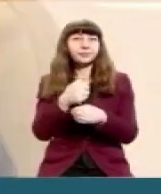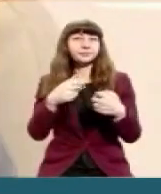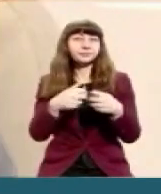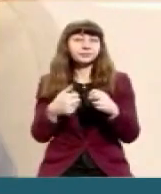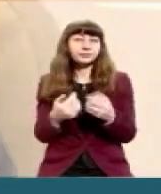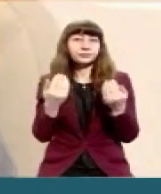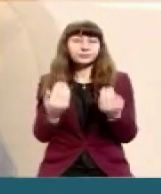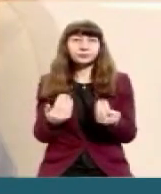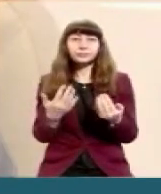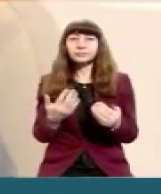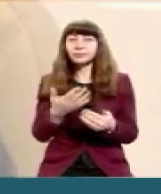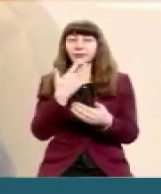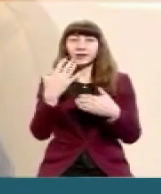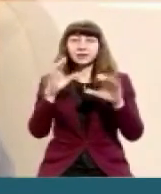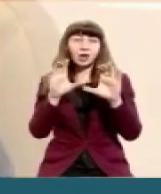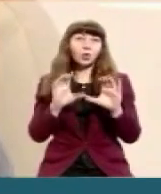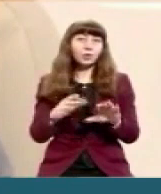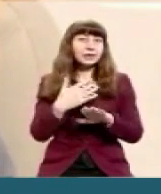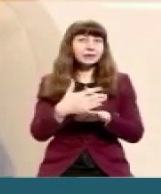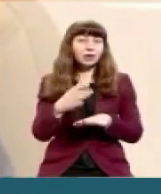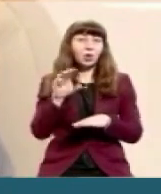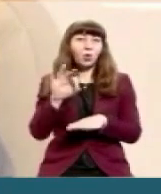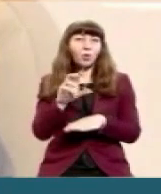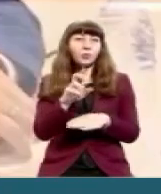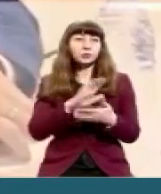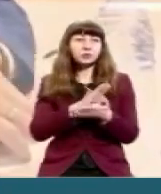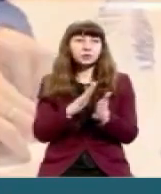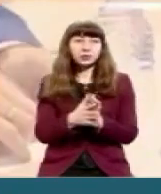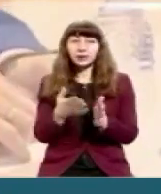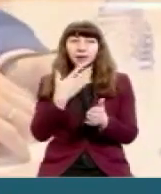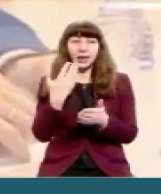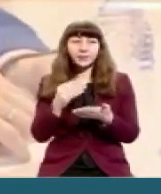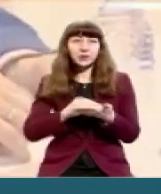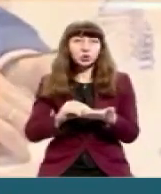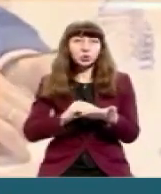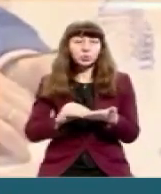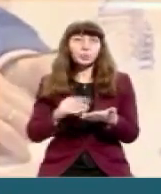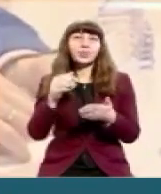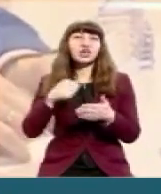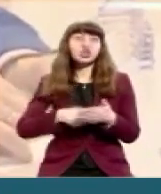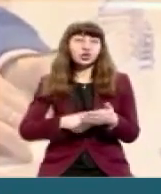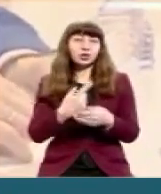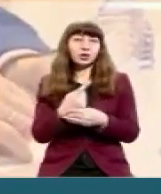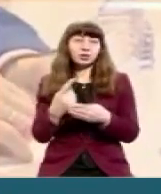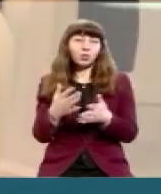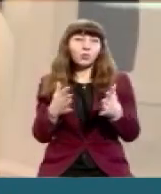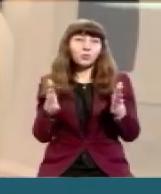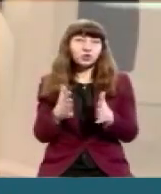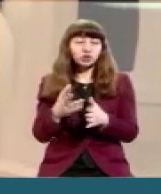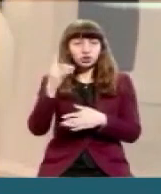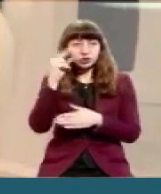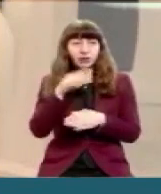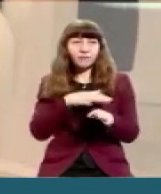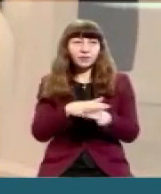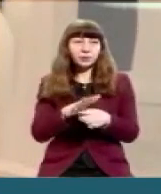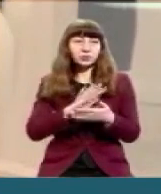является необоснованный отказ в услуге. Некоторые ведомства не указывают причин отказа услугополучателям, что приводит к уменьшению количества выполненных услуг